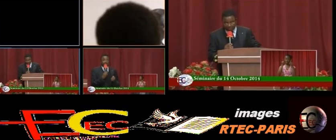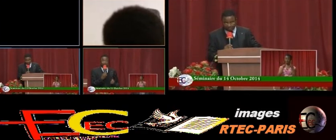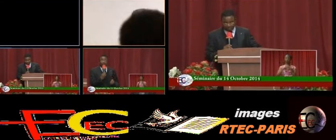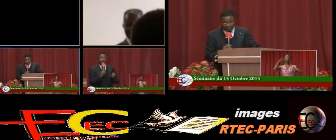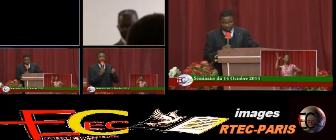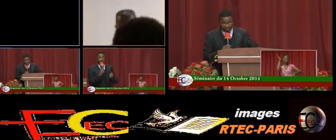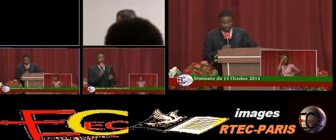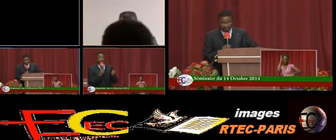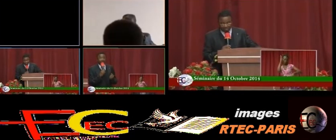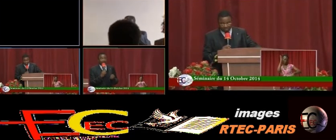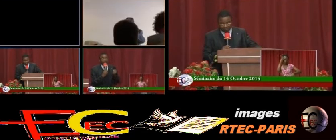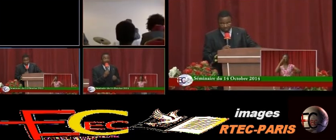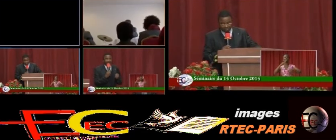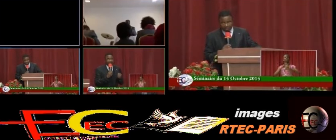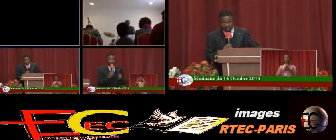connaissance.